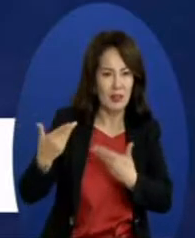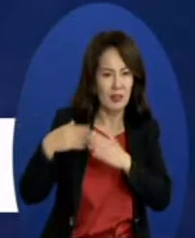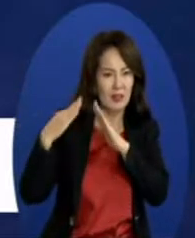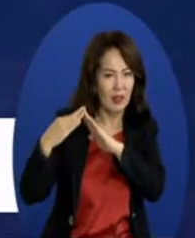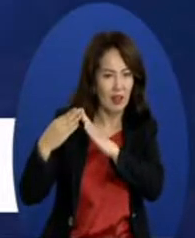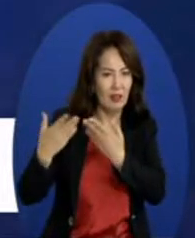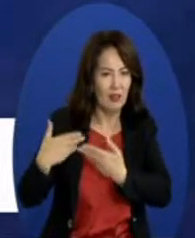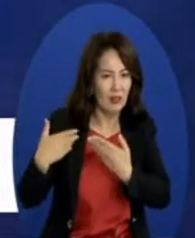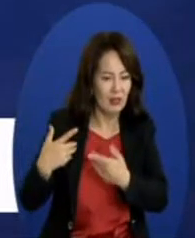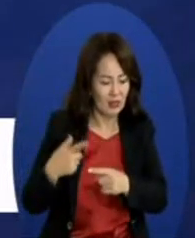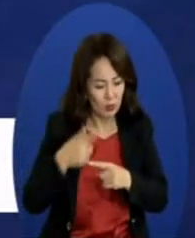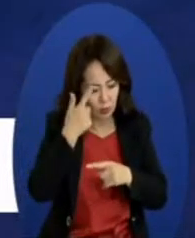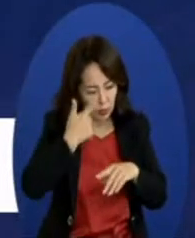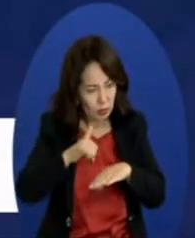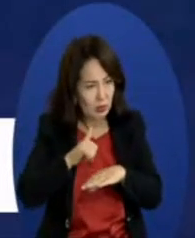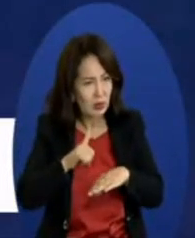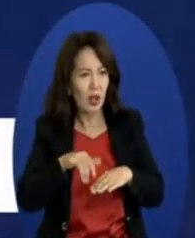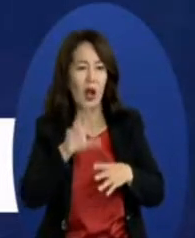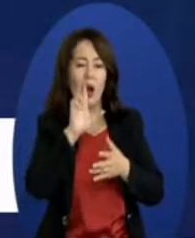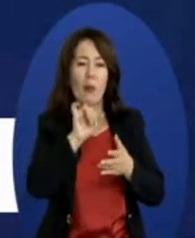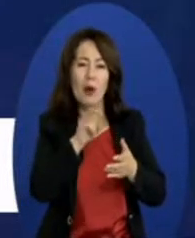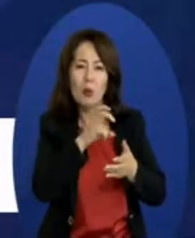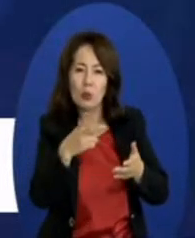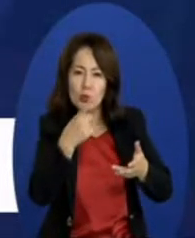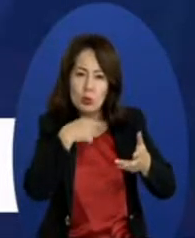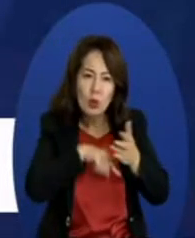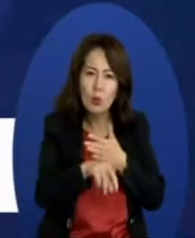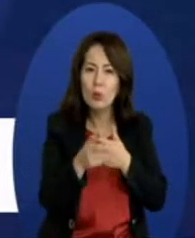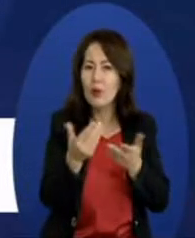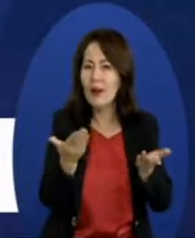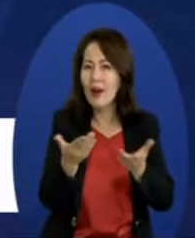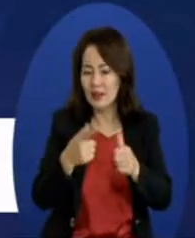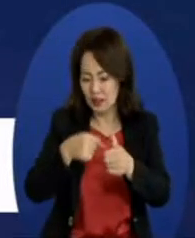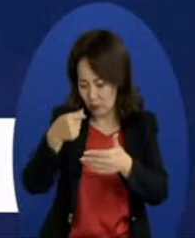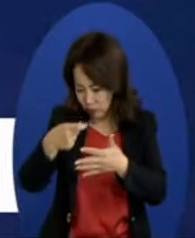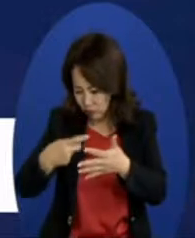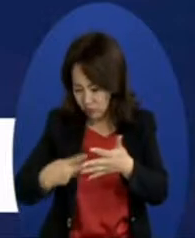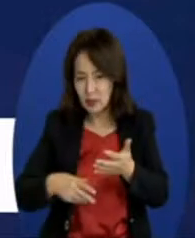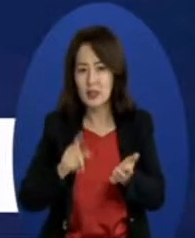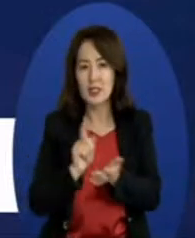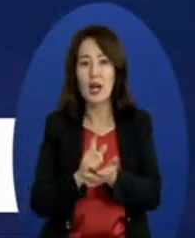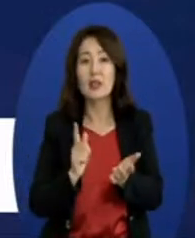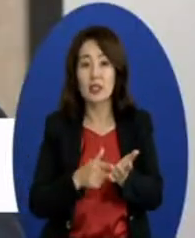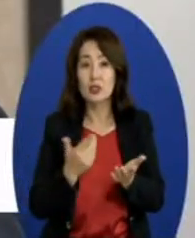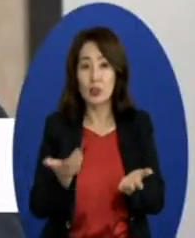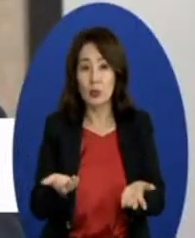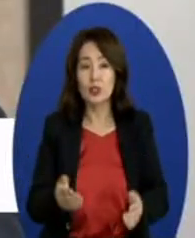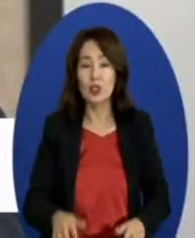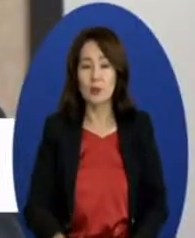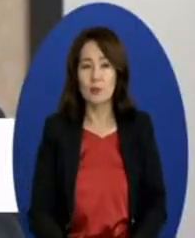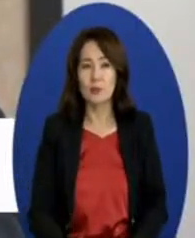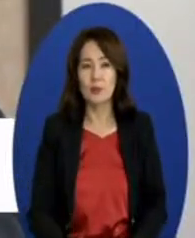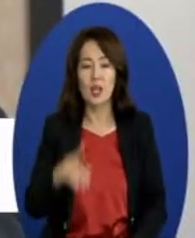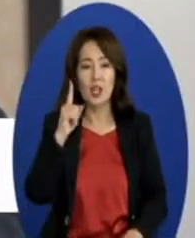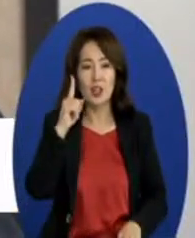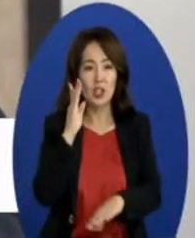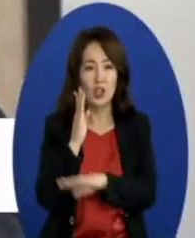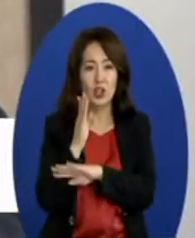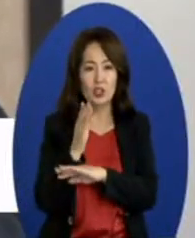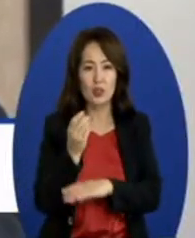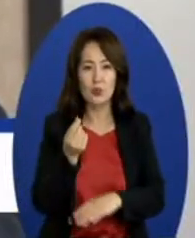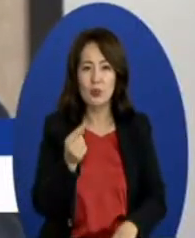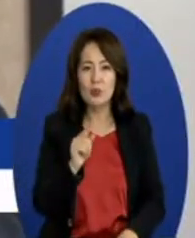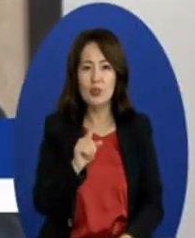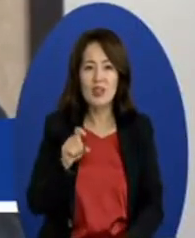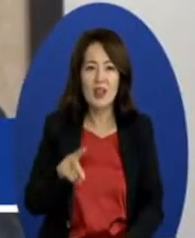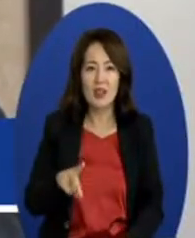барьцаалн зээлдүүлэх төв банк бус санхүүгийн байгууллагын мөнгөний их үүсвэрийг тодорхойлох, бүртгэлжүүлэх шаардлага зүй ёсоор бий болсон юм а. Өдрийн зээлийг